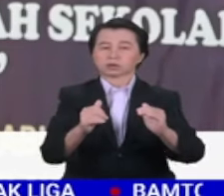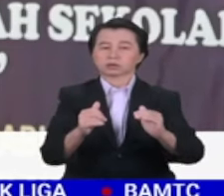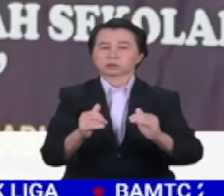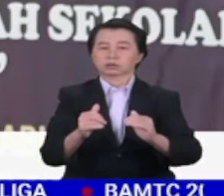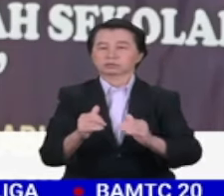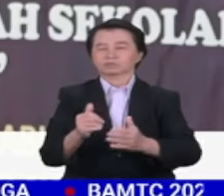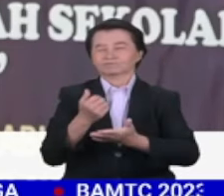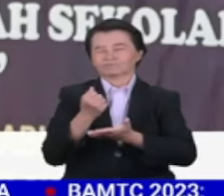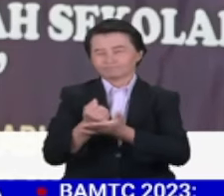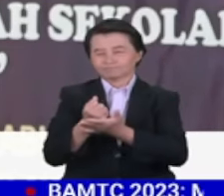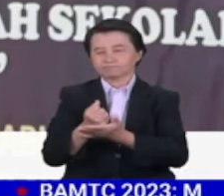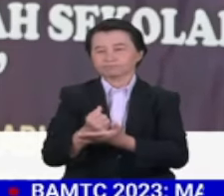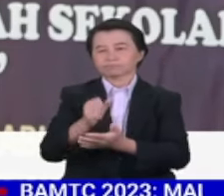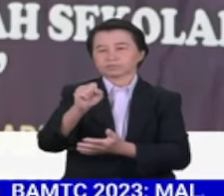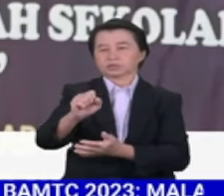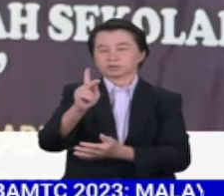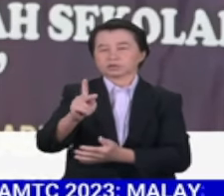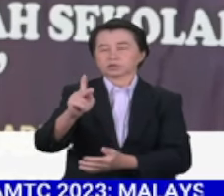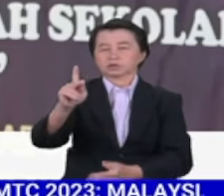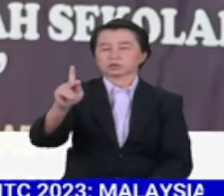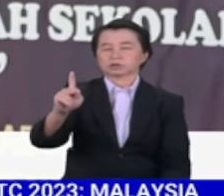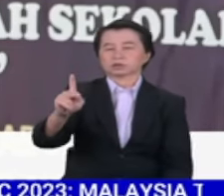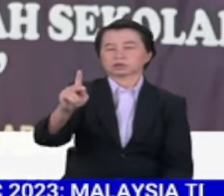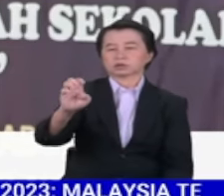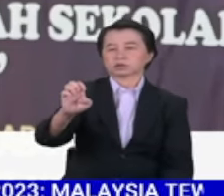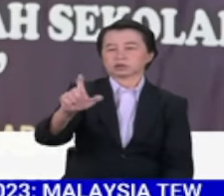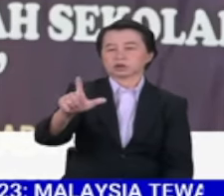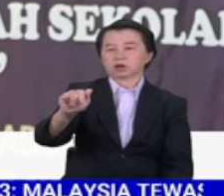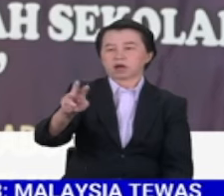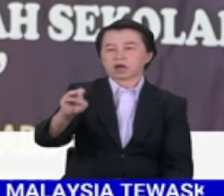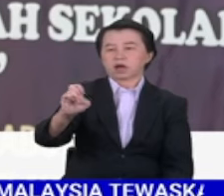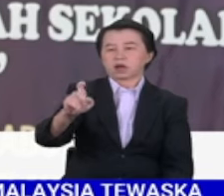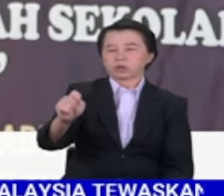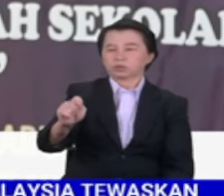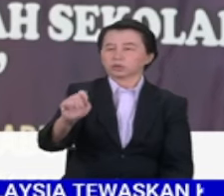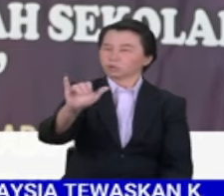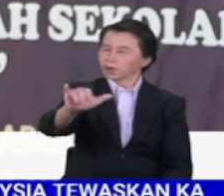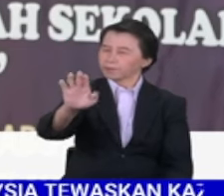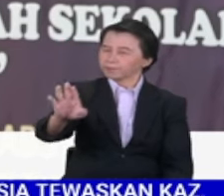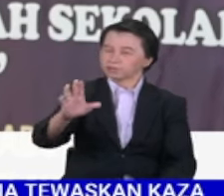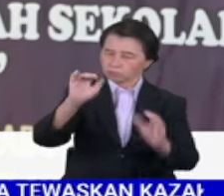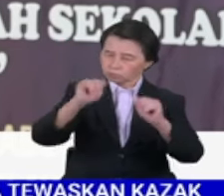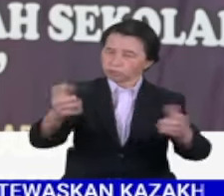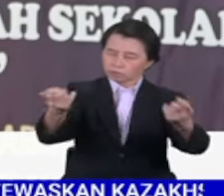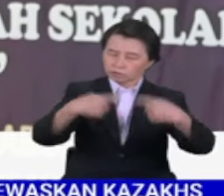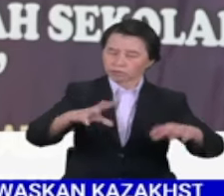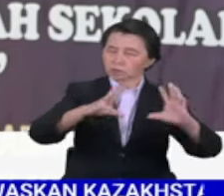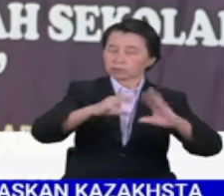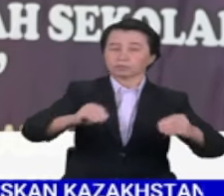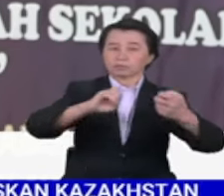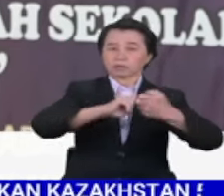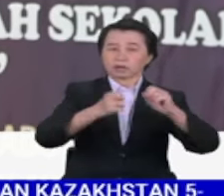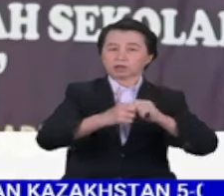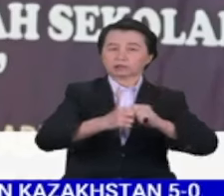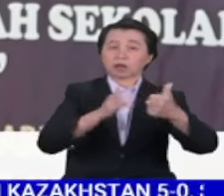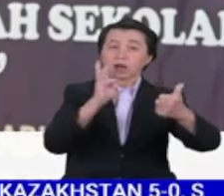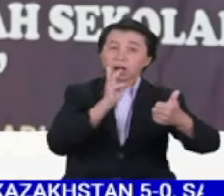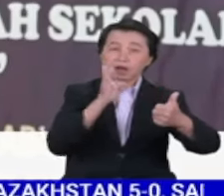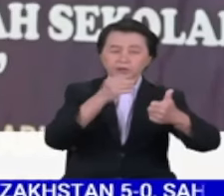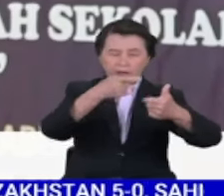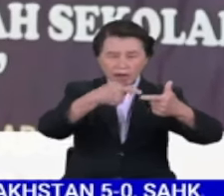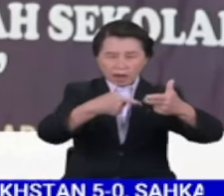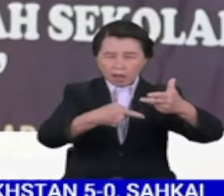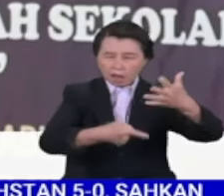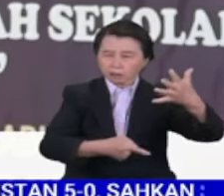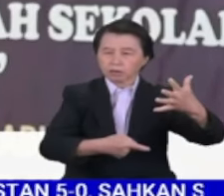membawa tua kepada SK ke laut dapat menyelesaikan masalah air dan masalah-masalah lain termasuk untuk